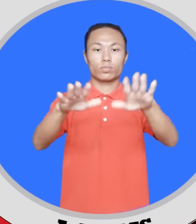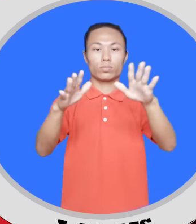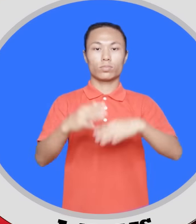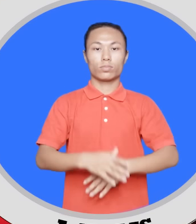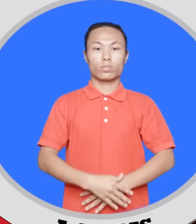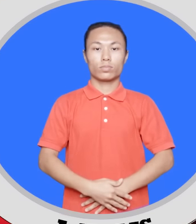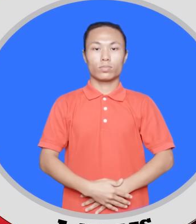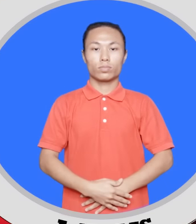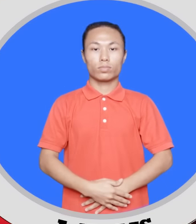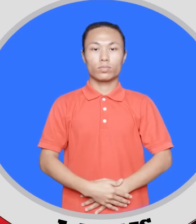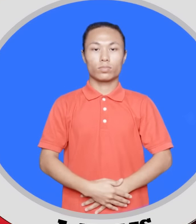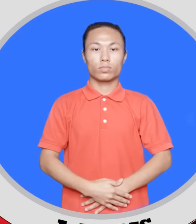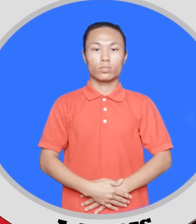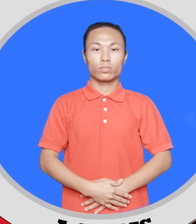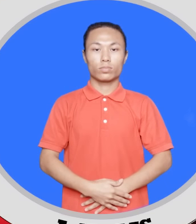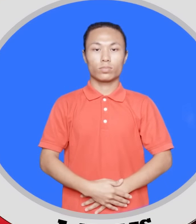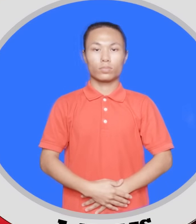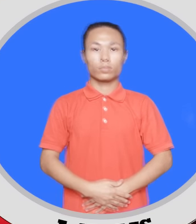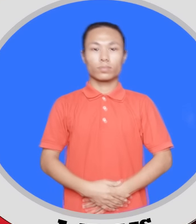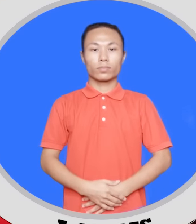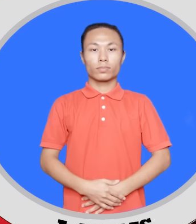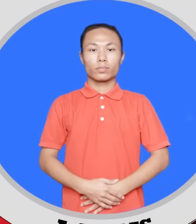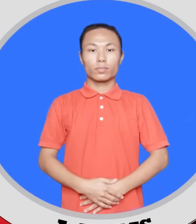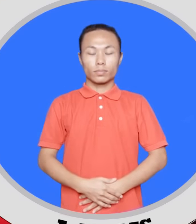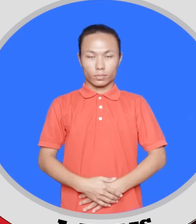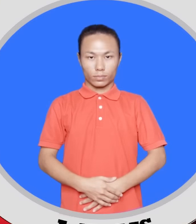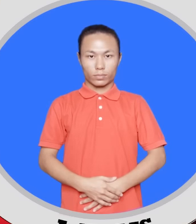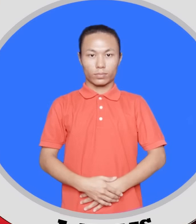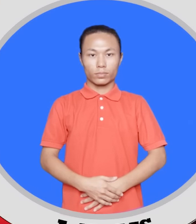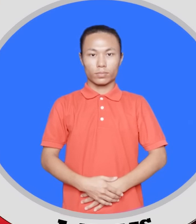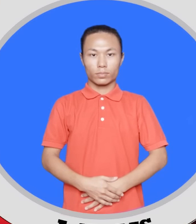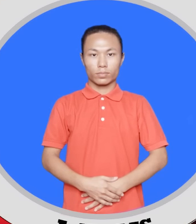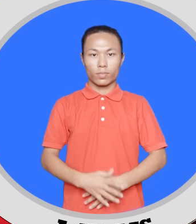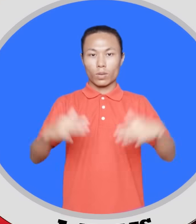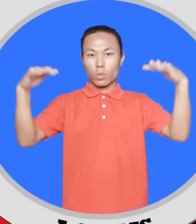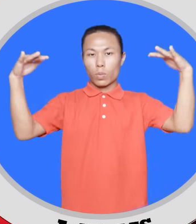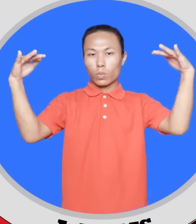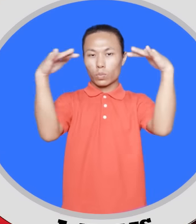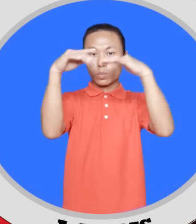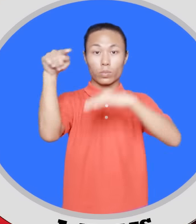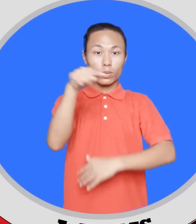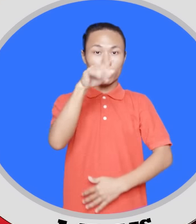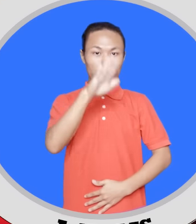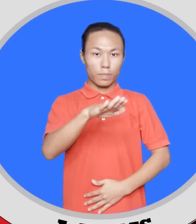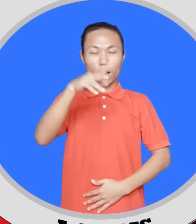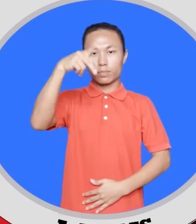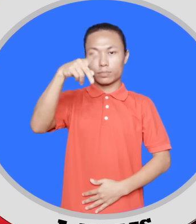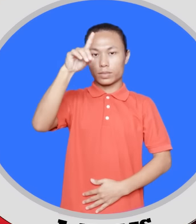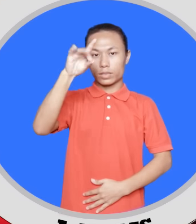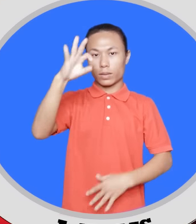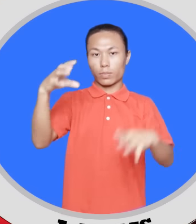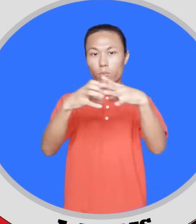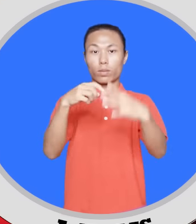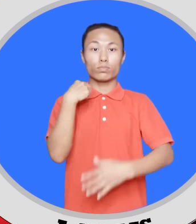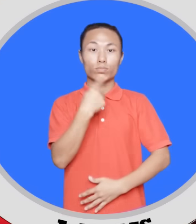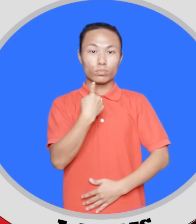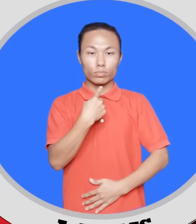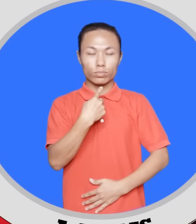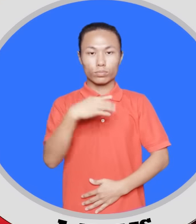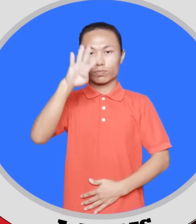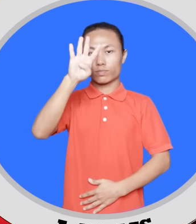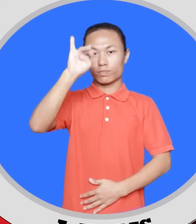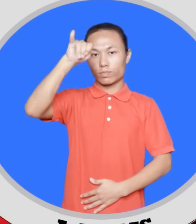ဇူလိုင်လ9ရက်မှာအသိပေးထုတ်ပြန်ခဲ့ပါတယ်။အဲ့ဒီစစ်စင်ရေးတွေမှာပါဝင်တိုက်ခိုက်နေတဲ့ဗျူဟာနဲ့တရင်တွေကတော့ယူဟာ